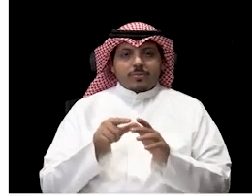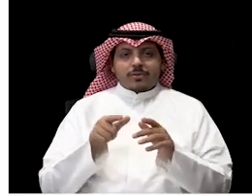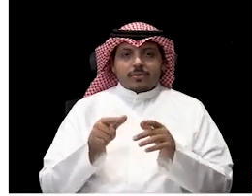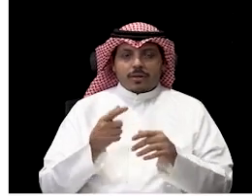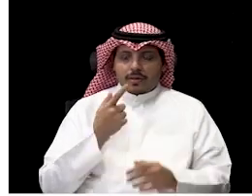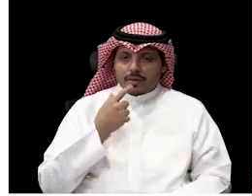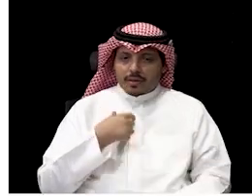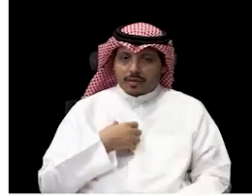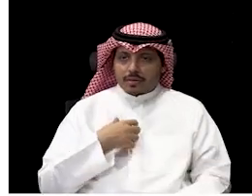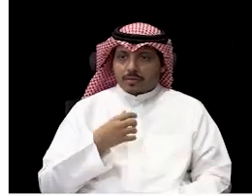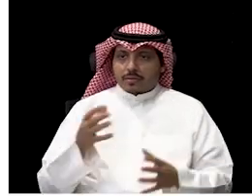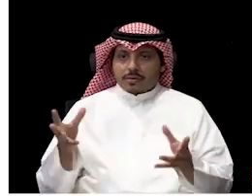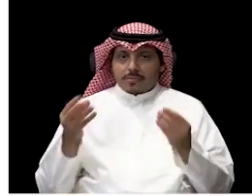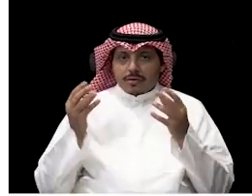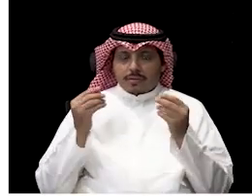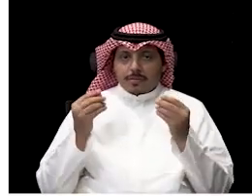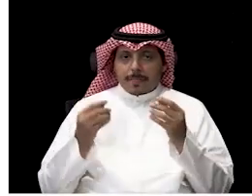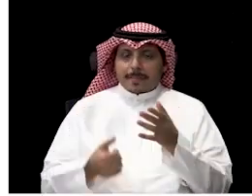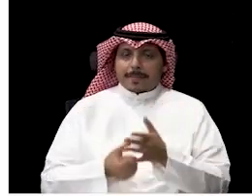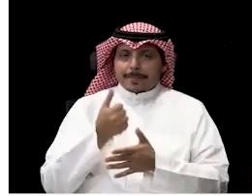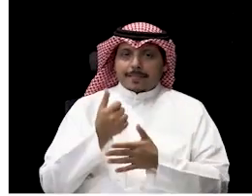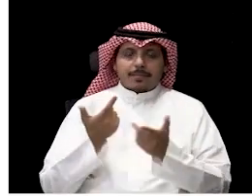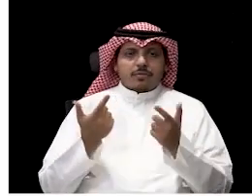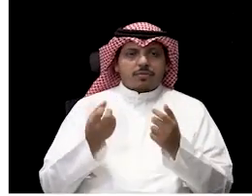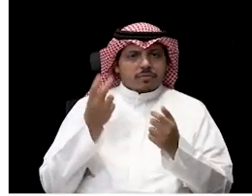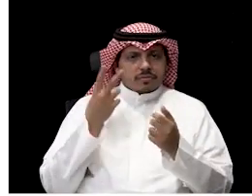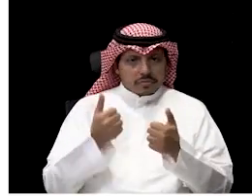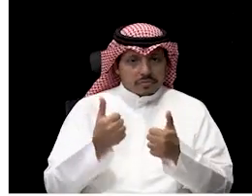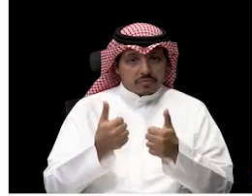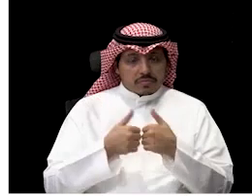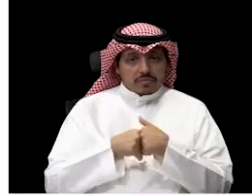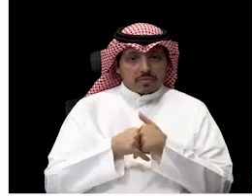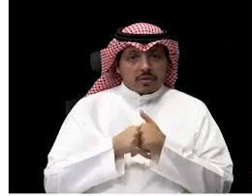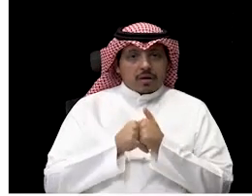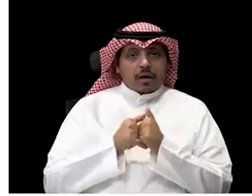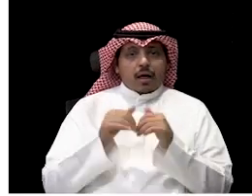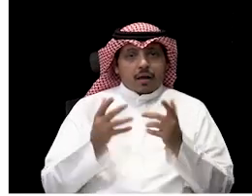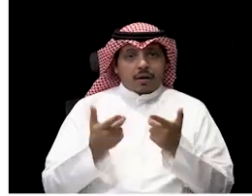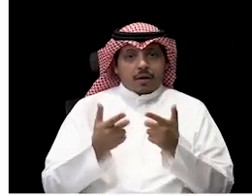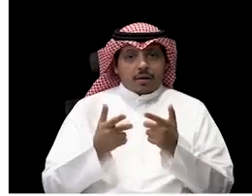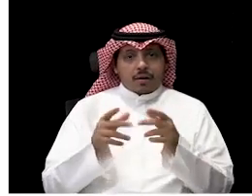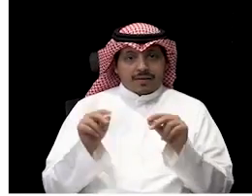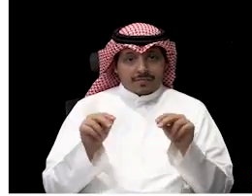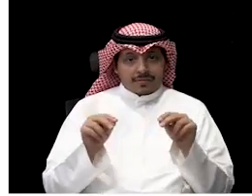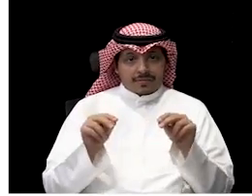الذاتي بالتحصيل الدراسي والتفوق في المدرسة؟ ما رأيك؟ هل بينهما علاقة؟